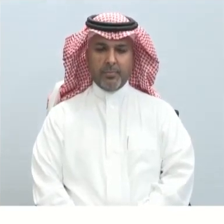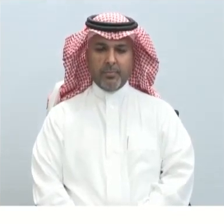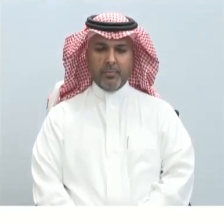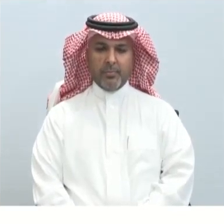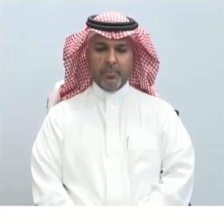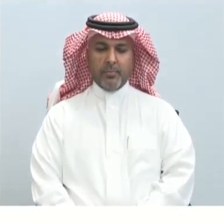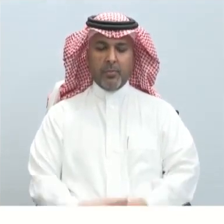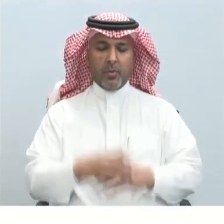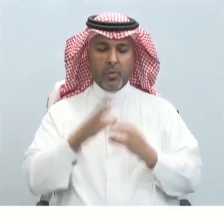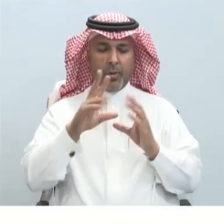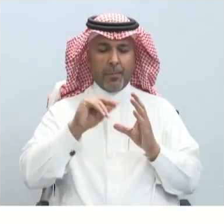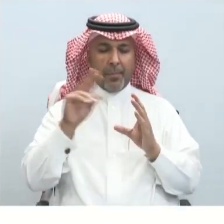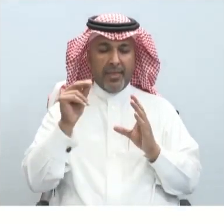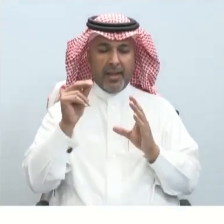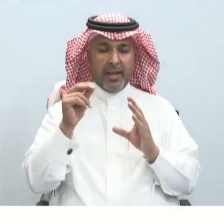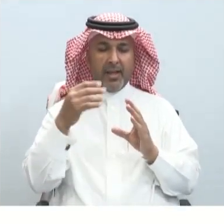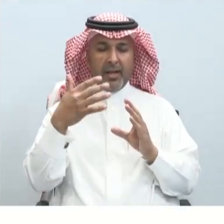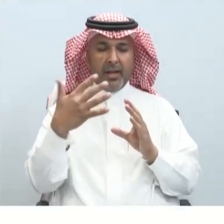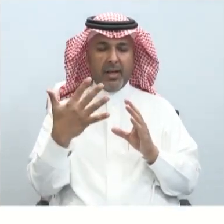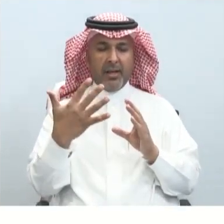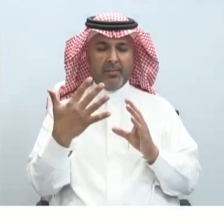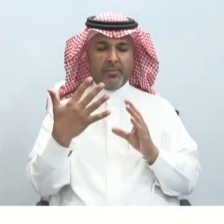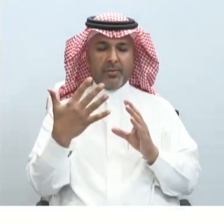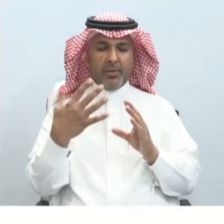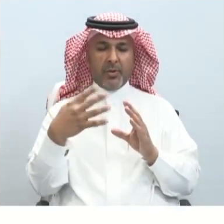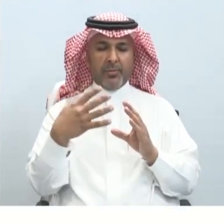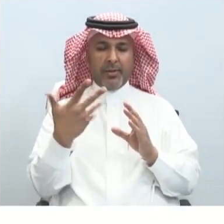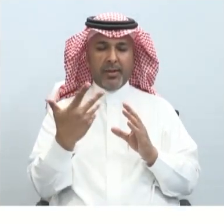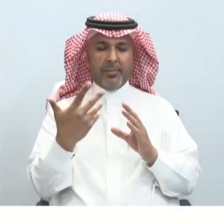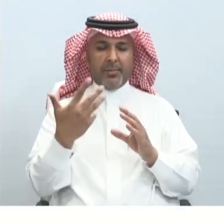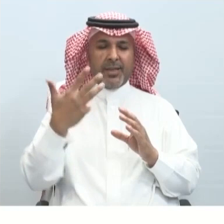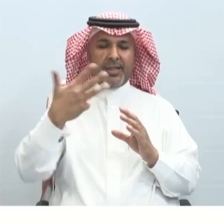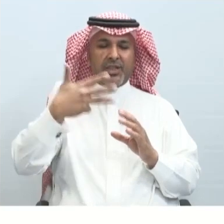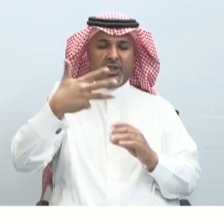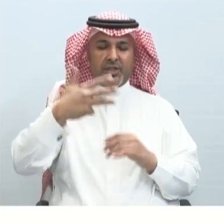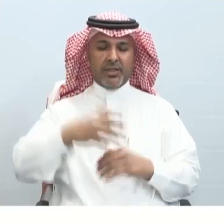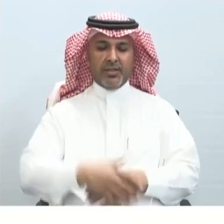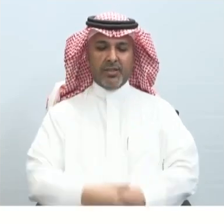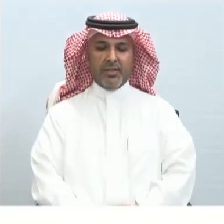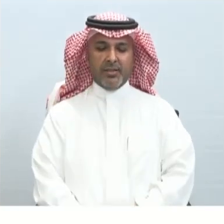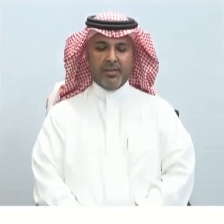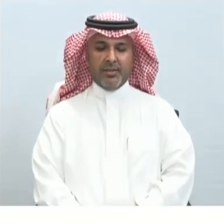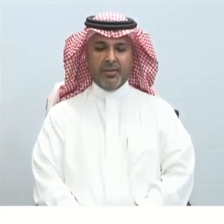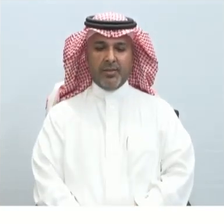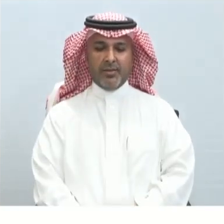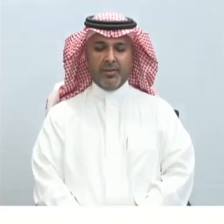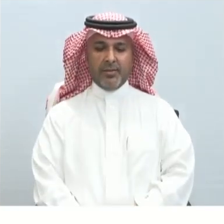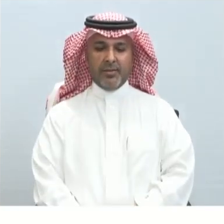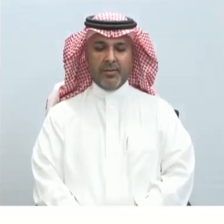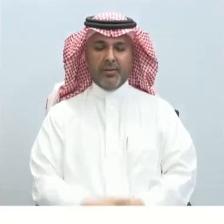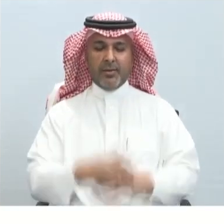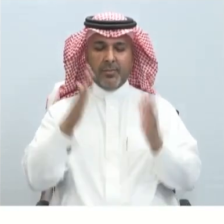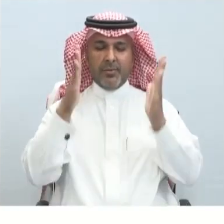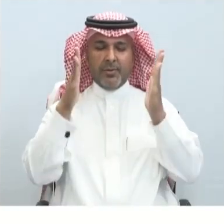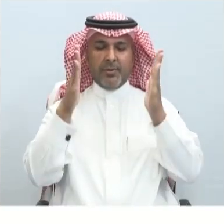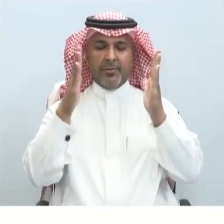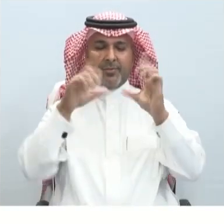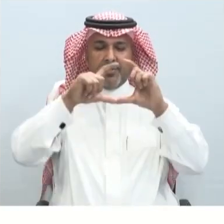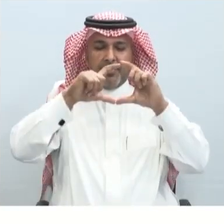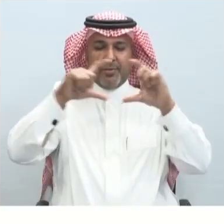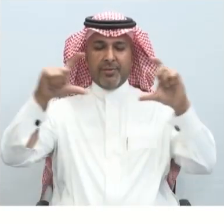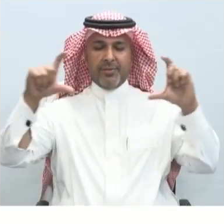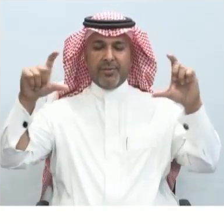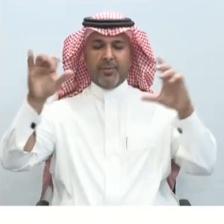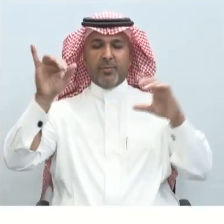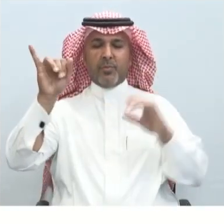المعطى طبعا اذا تضاعفت الزاويه هذي حتكون الزاويه تسعين واذا كانت الزاويه تسعين حيكون الشكل ايش حيكون الشكل المستطيل يعني